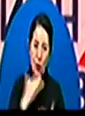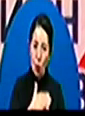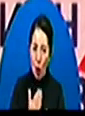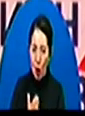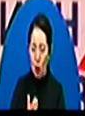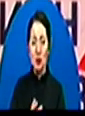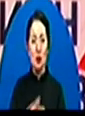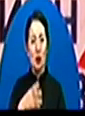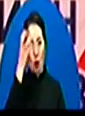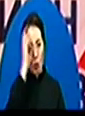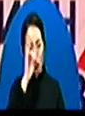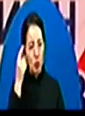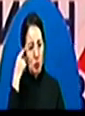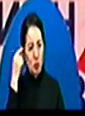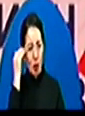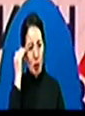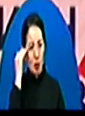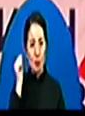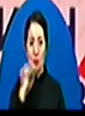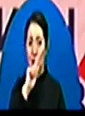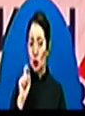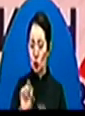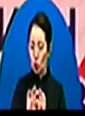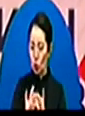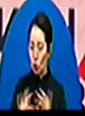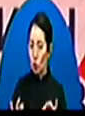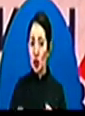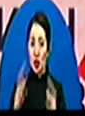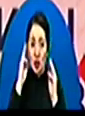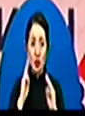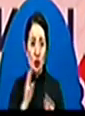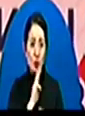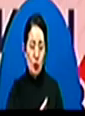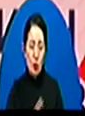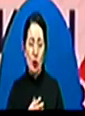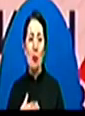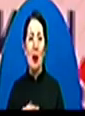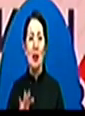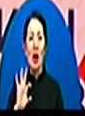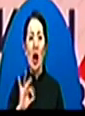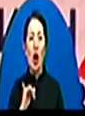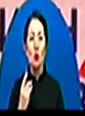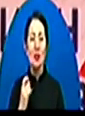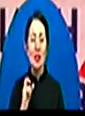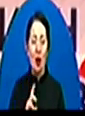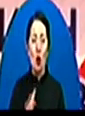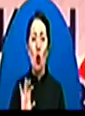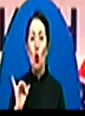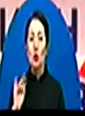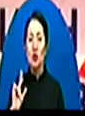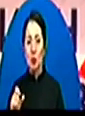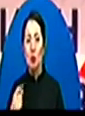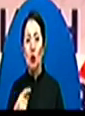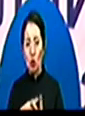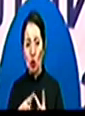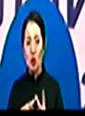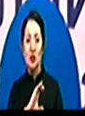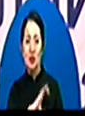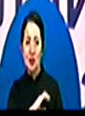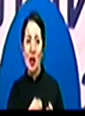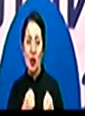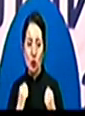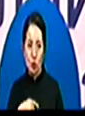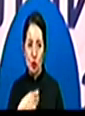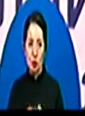ард иргэдийн өмнө тулгамдсан олон нарийн асуудлуудыг шийдвэрлэхэд байна. Аюур сайхан оюун чимэг хоёр маань сэтгэл гарган зүтгэсэн. Монгол